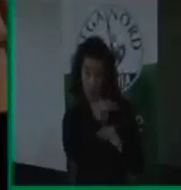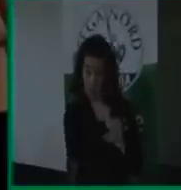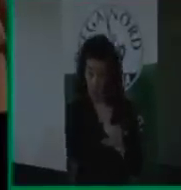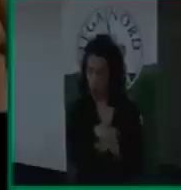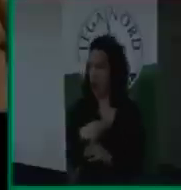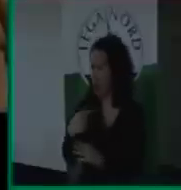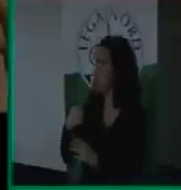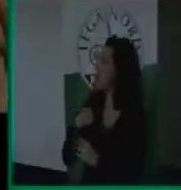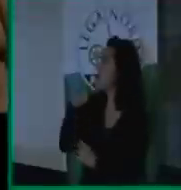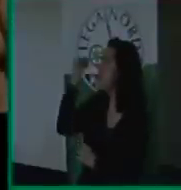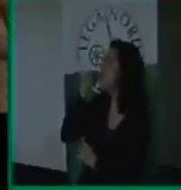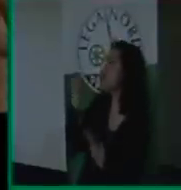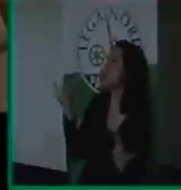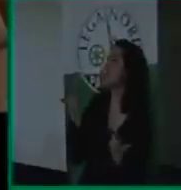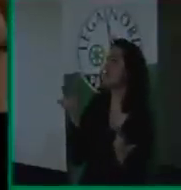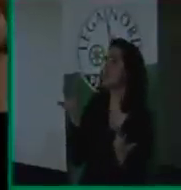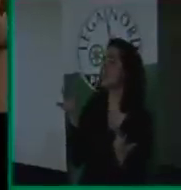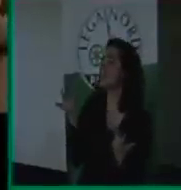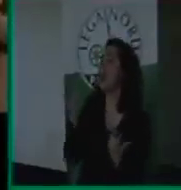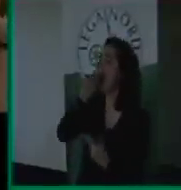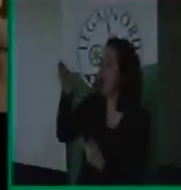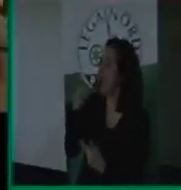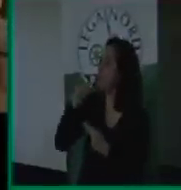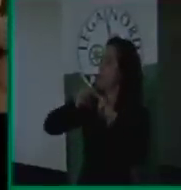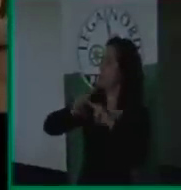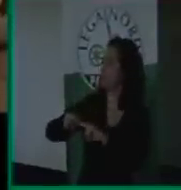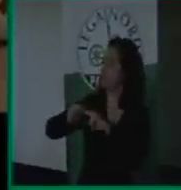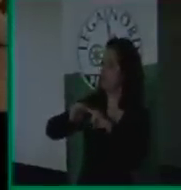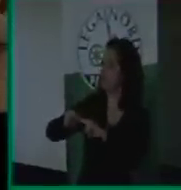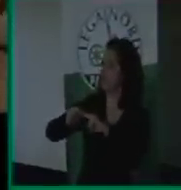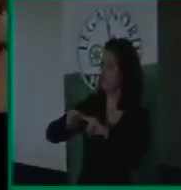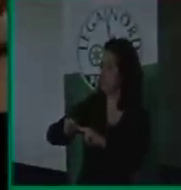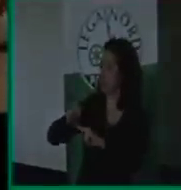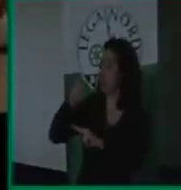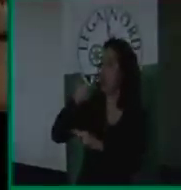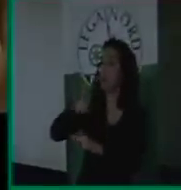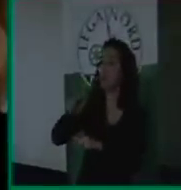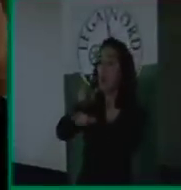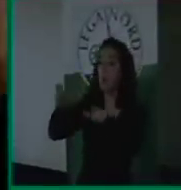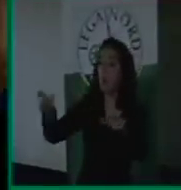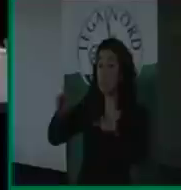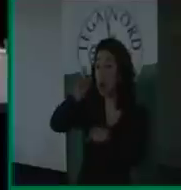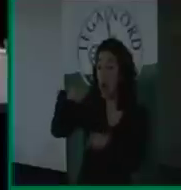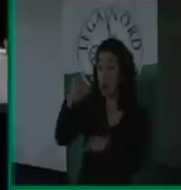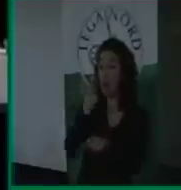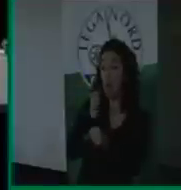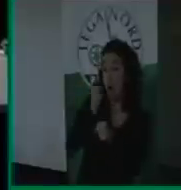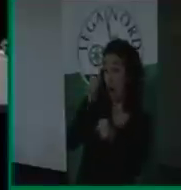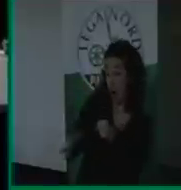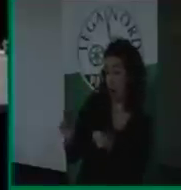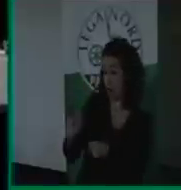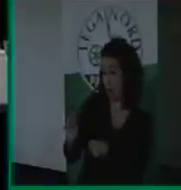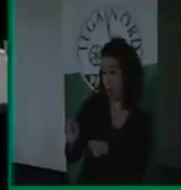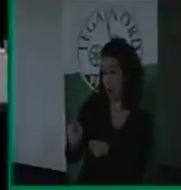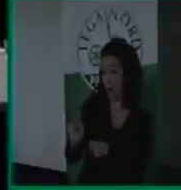penso sinceramente che l'euro resisterà perché nessuno ha interesse a buttarlo a mare vedete il populismo